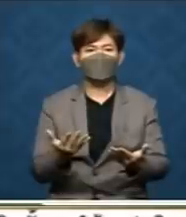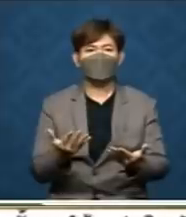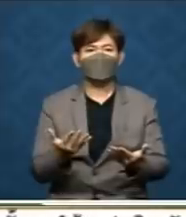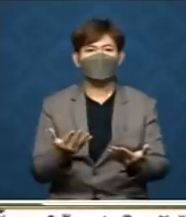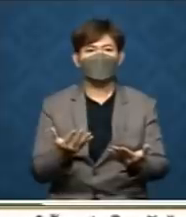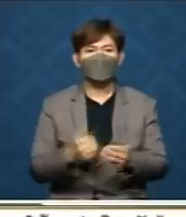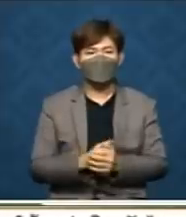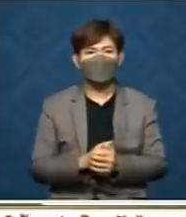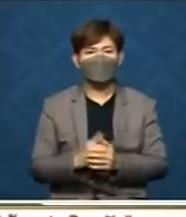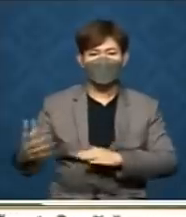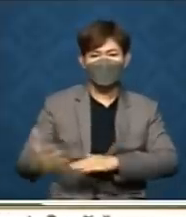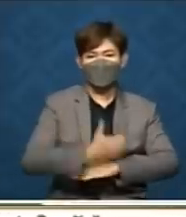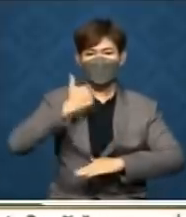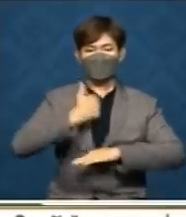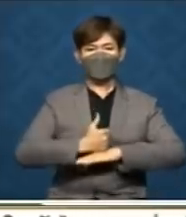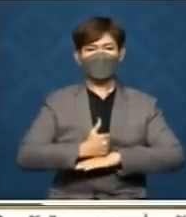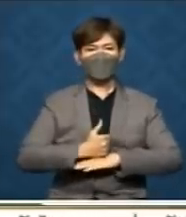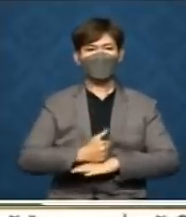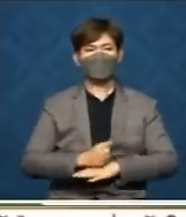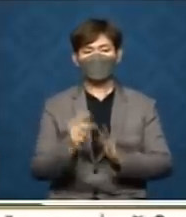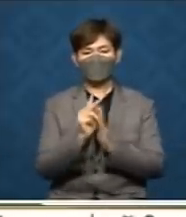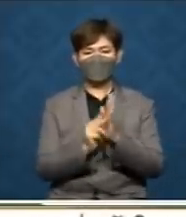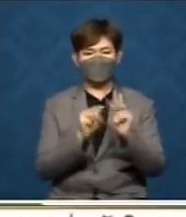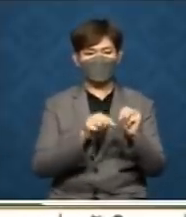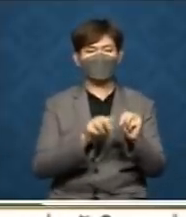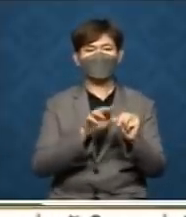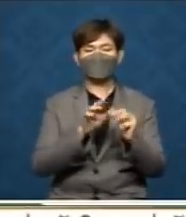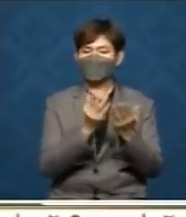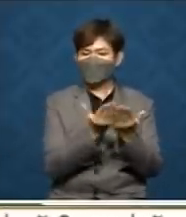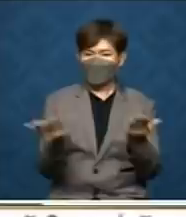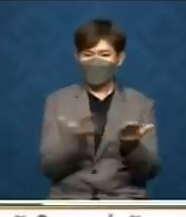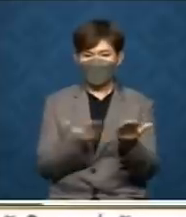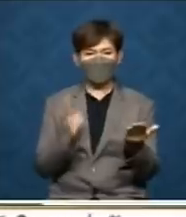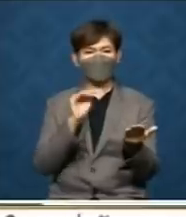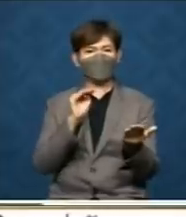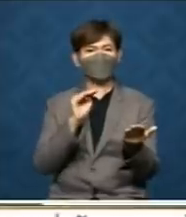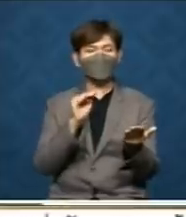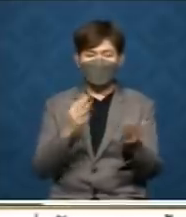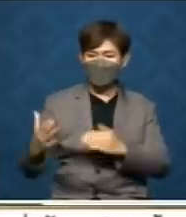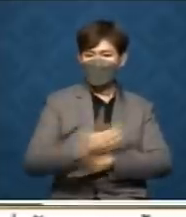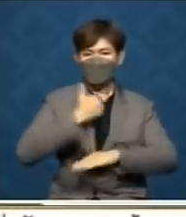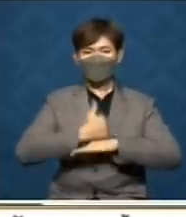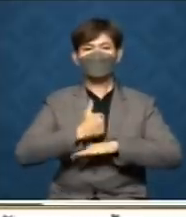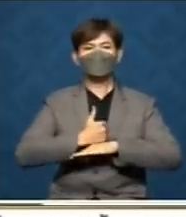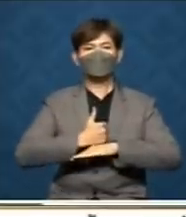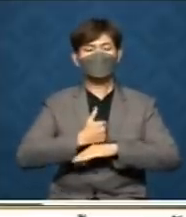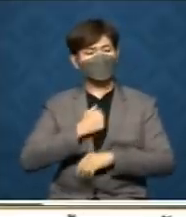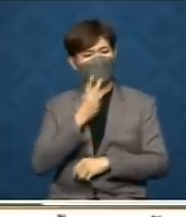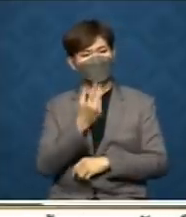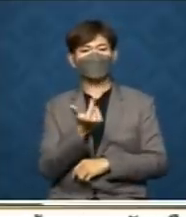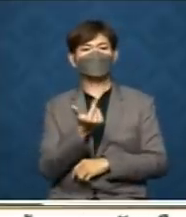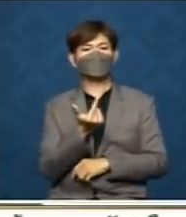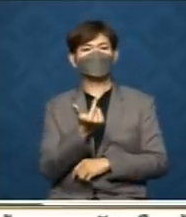เองก็เห็นว่าเป็นพวกอำนาจบาททั้งหมด 33ฉบับ4 40ฉบับประยุทธ์อำนาจบางหมดเอ้อเข้าท่า